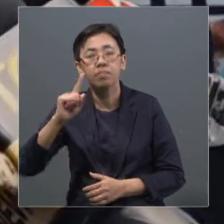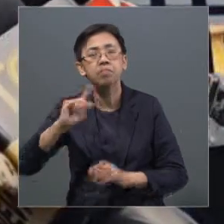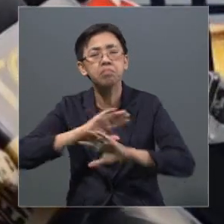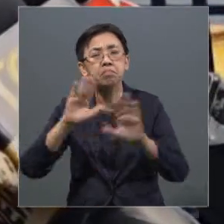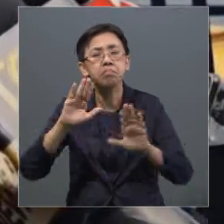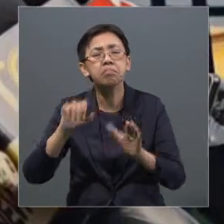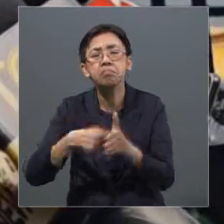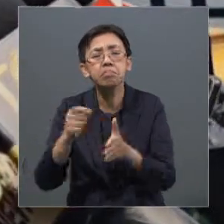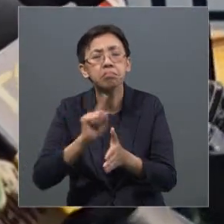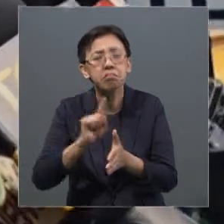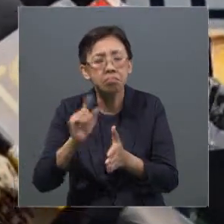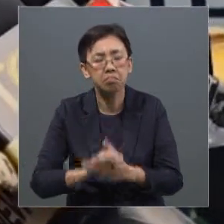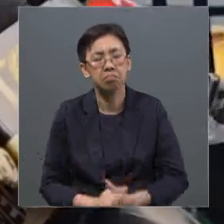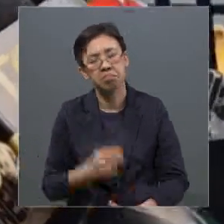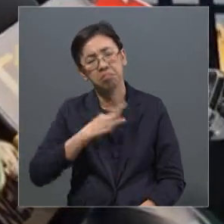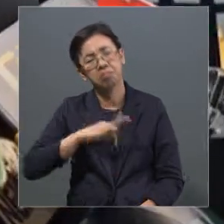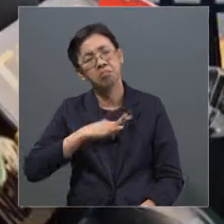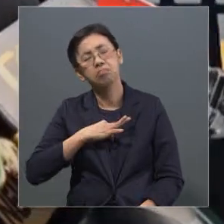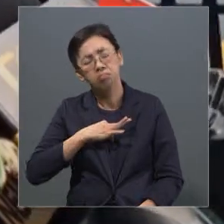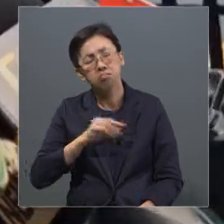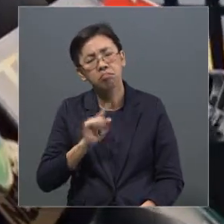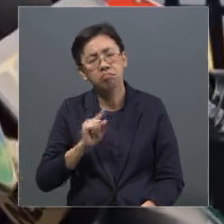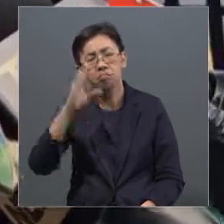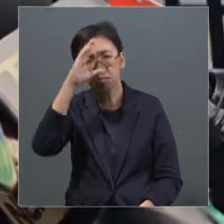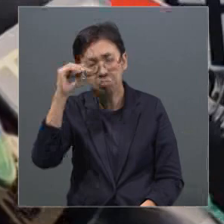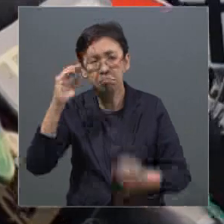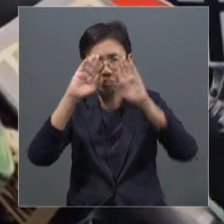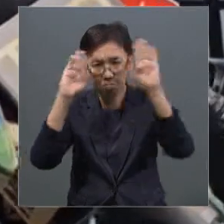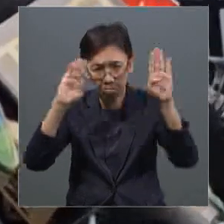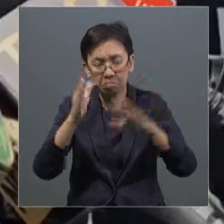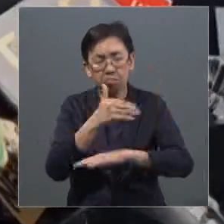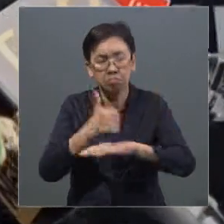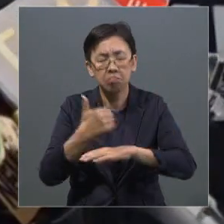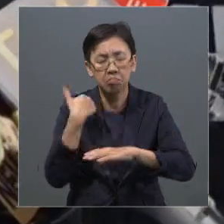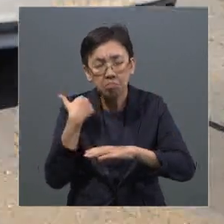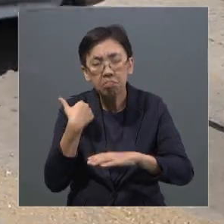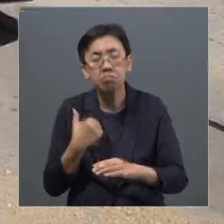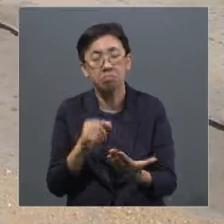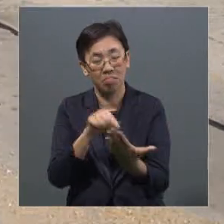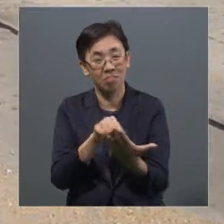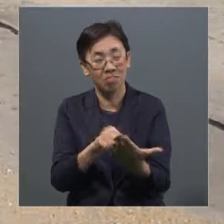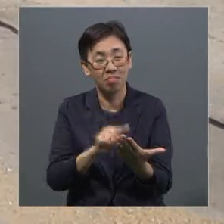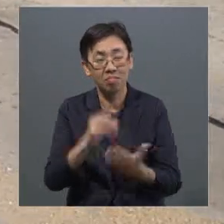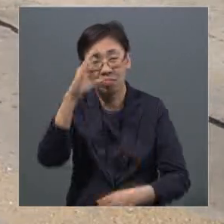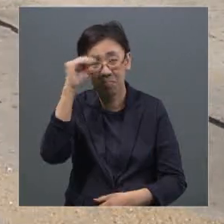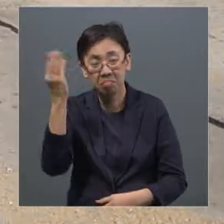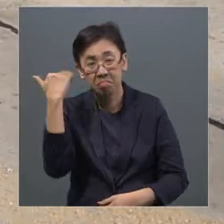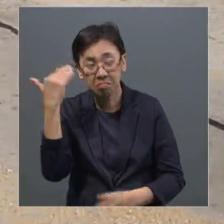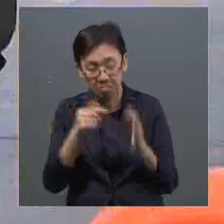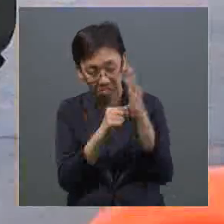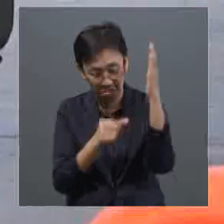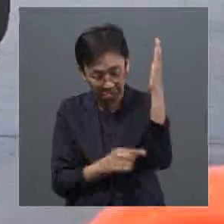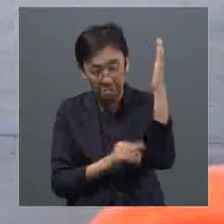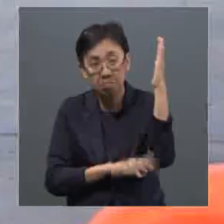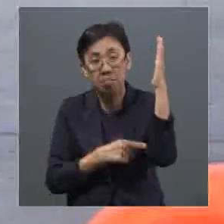ศาลเห็นว่าในฐานะนักการเมืองคุณชวนก็มีประสบการณ์ในเรื่องนี้และนายสำนวนก็ระบุว่าตัวคุณชวนเนี่ยเคยไปเห็นเหตุการณ์ด้วยตัวเองที่